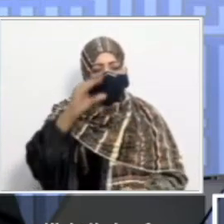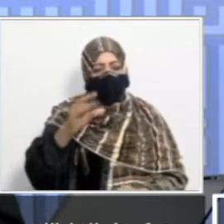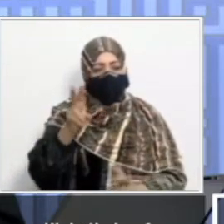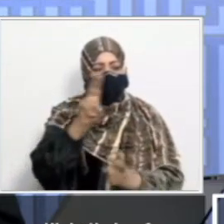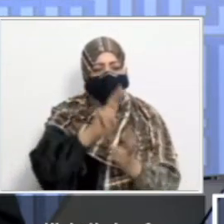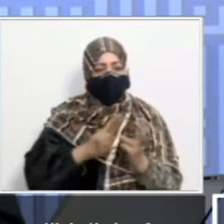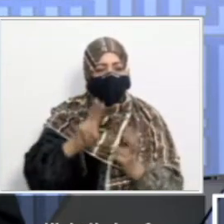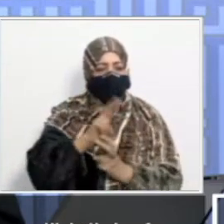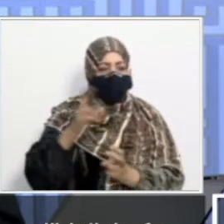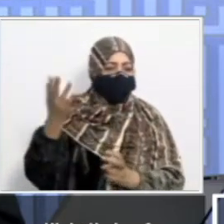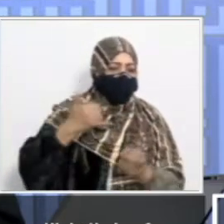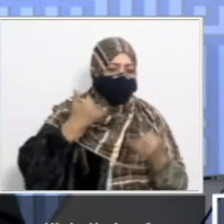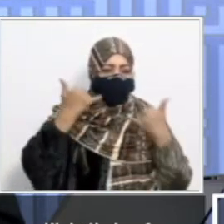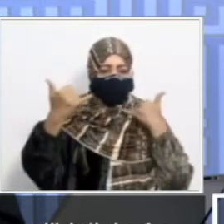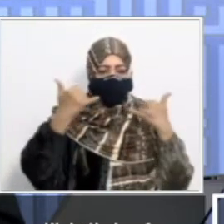البرنامج